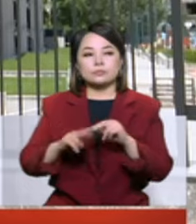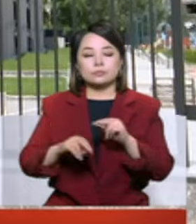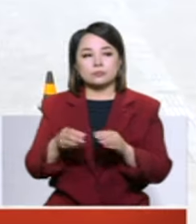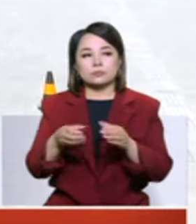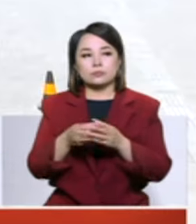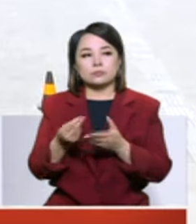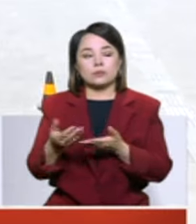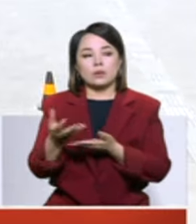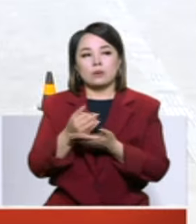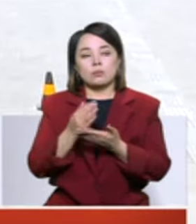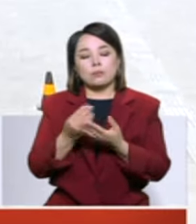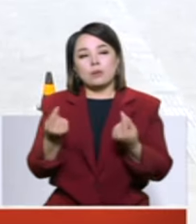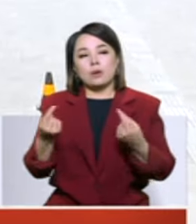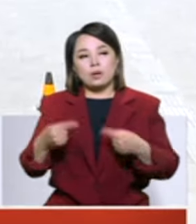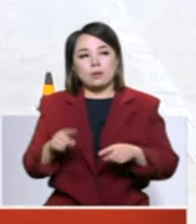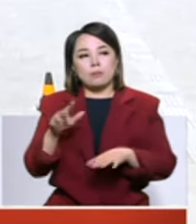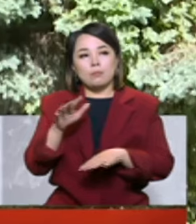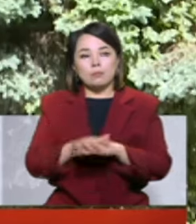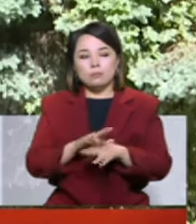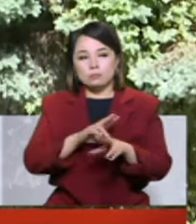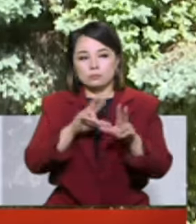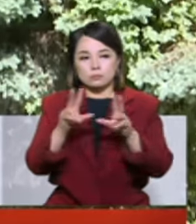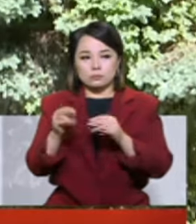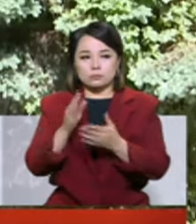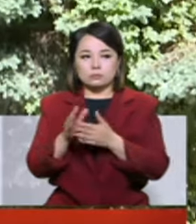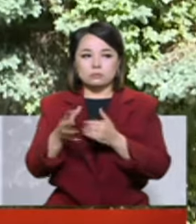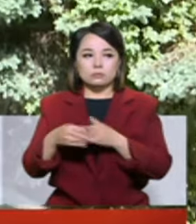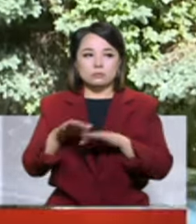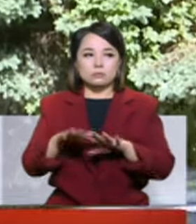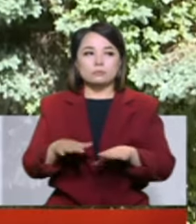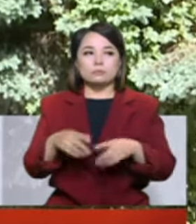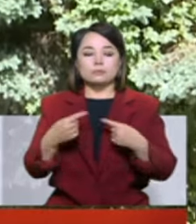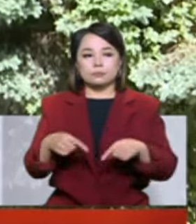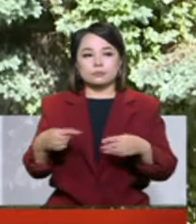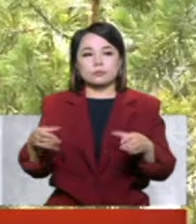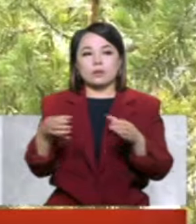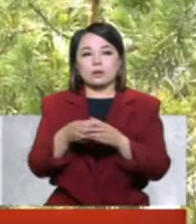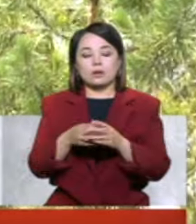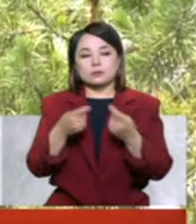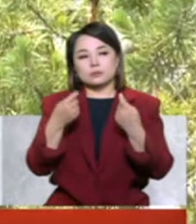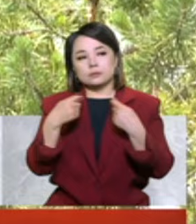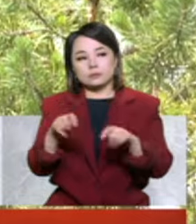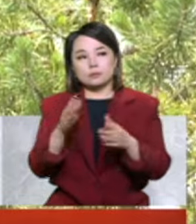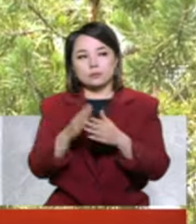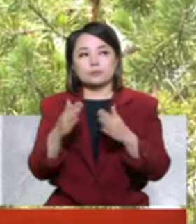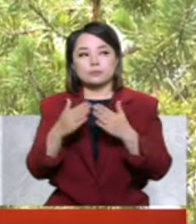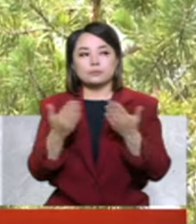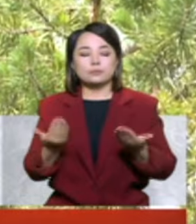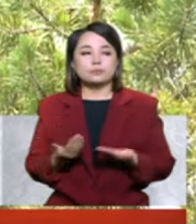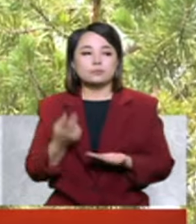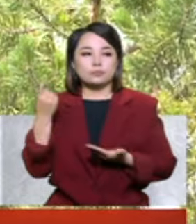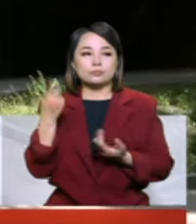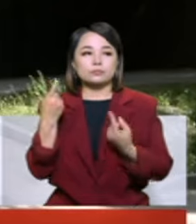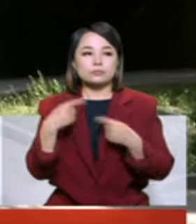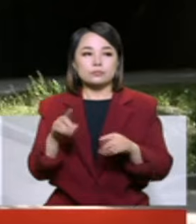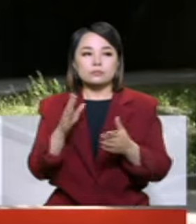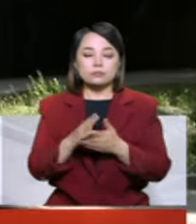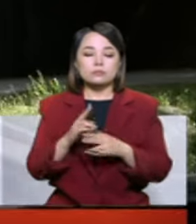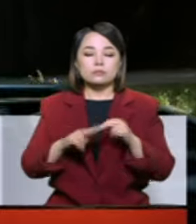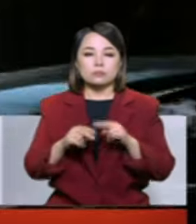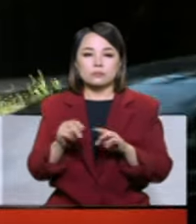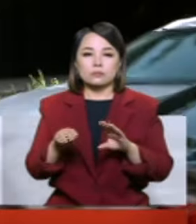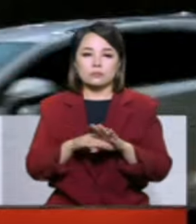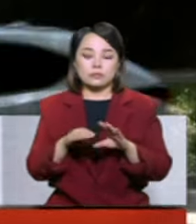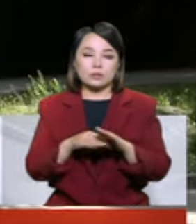жинап алған. Кейін банкротқа ұшырап, банкте кепілде тұрған жер телімі өзге компанияға сатылып кеткен. Қазір бұл пәтерлердің қожайындары басқа. Үлескерлер